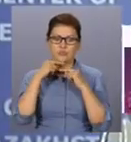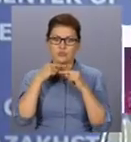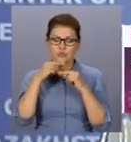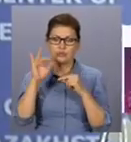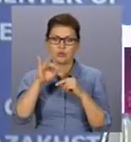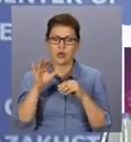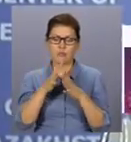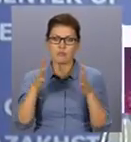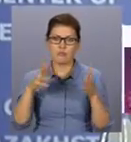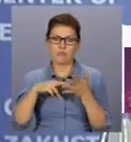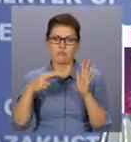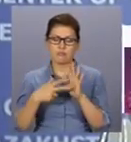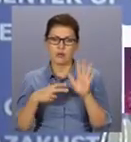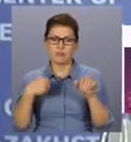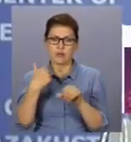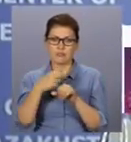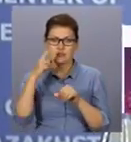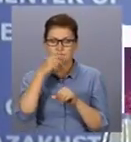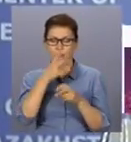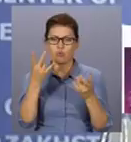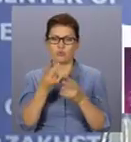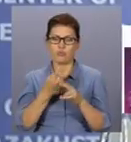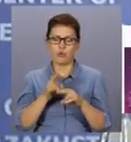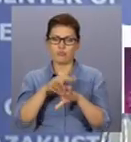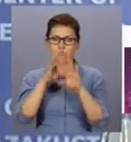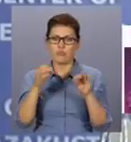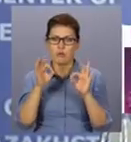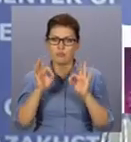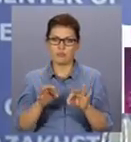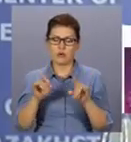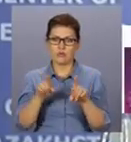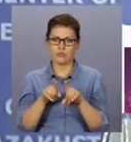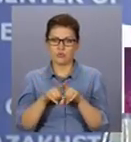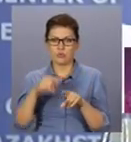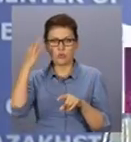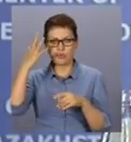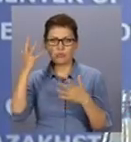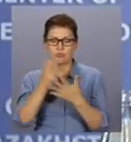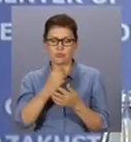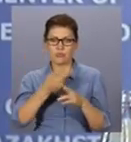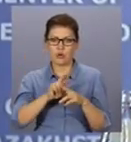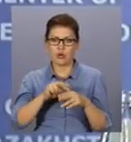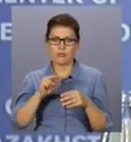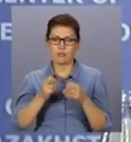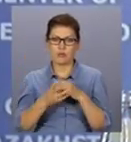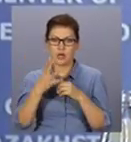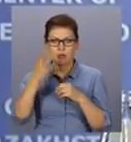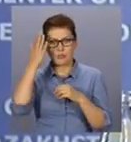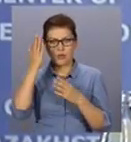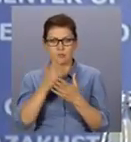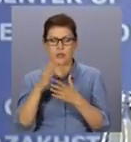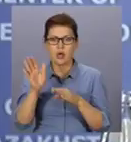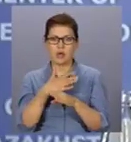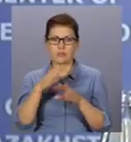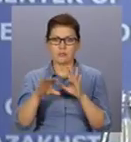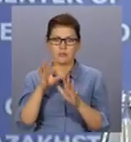Бұл ауқымды жоба, бастысы қателеспеуіміз қажет. Барлығына оңтайлы қарып ойлап табу керек. Яғни оның бірнеше нұсқасы болады.